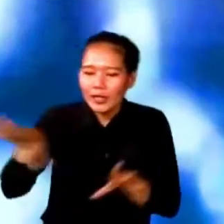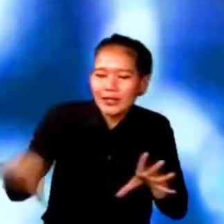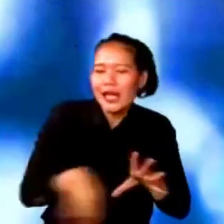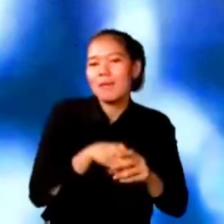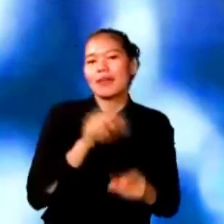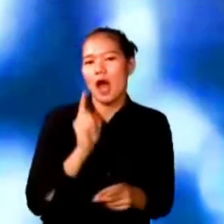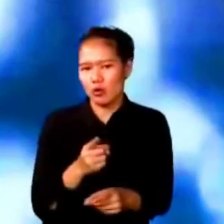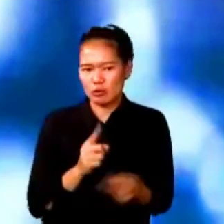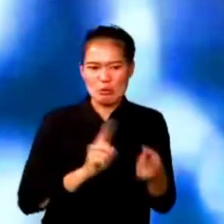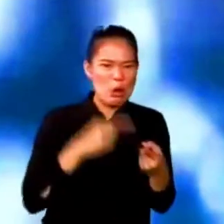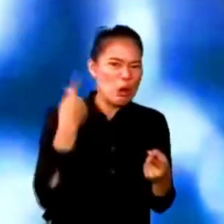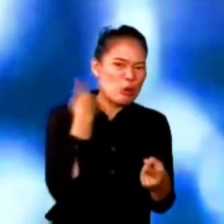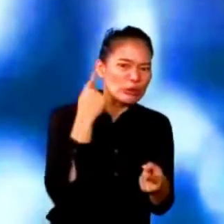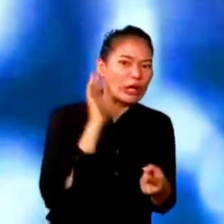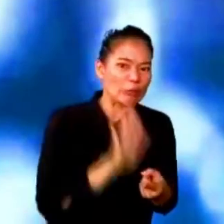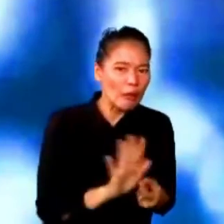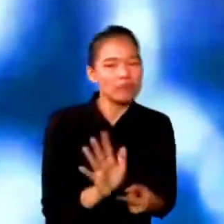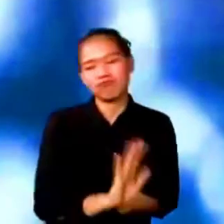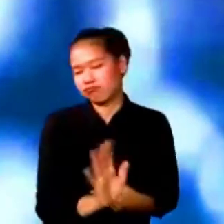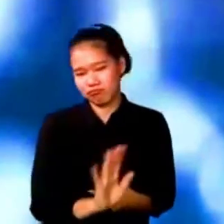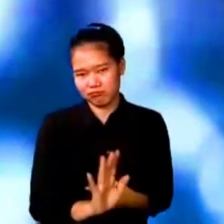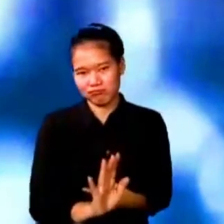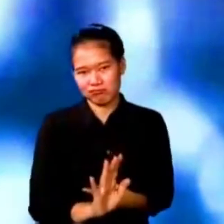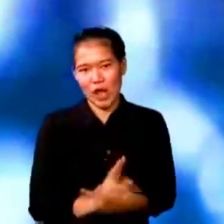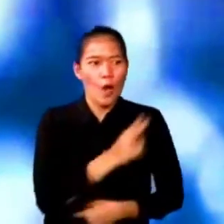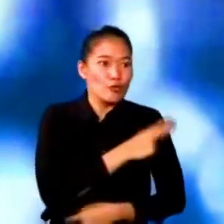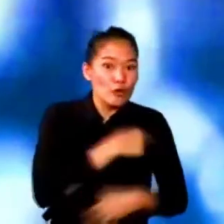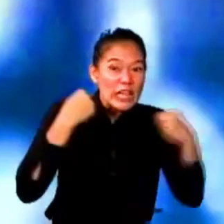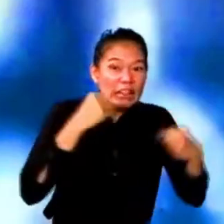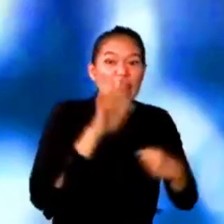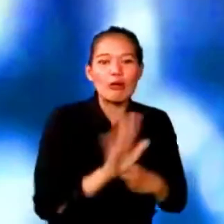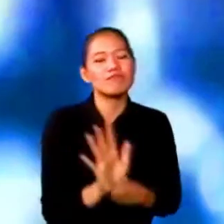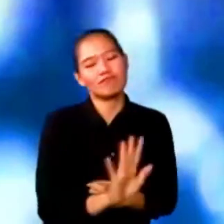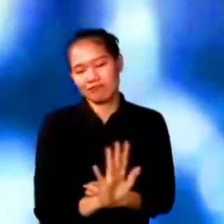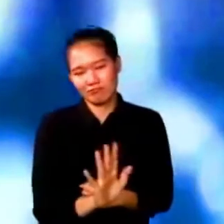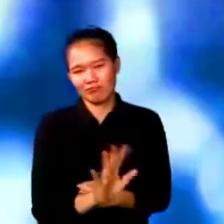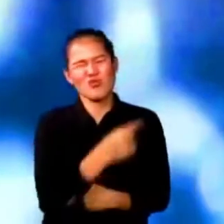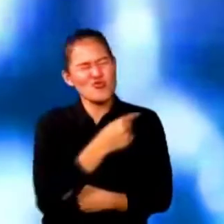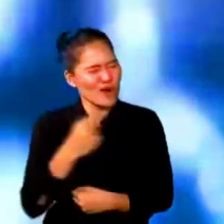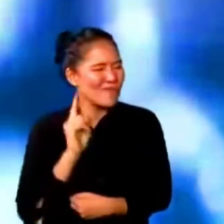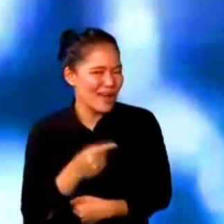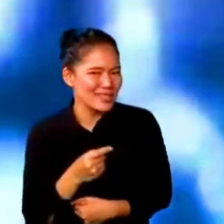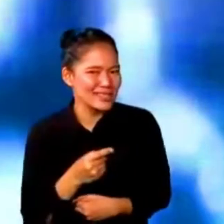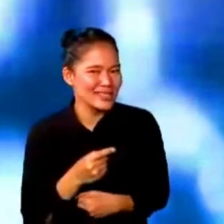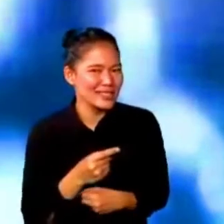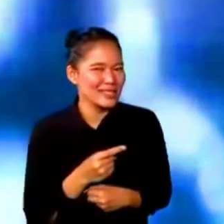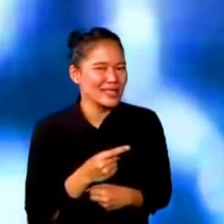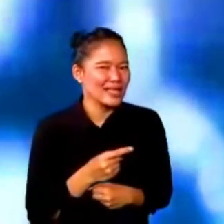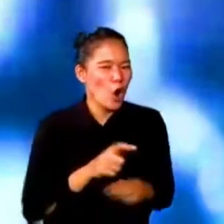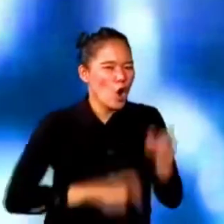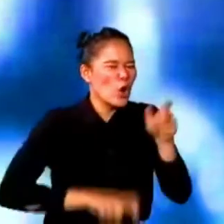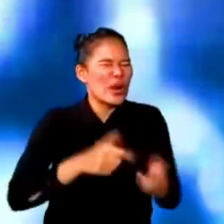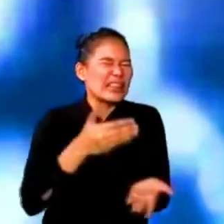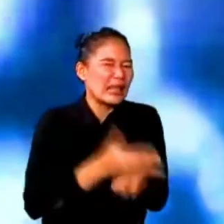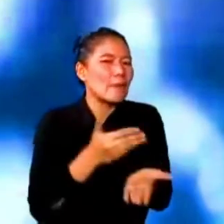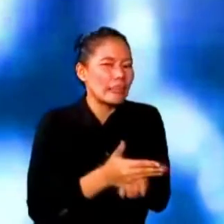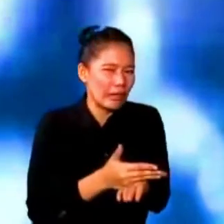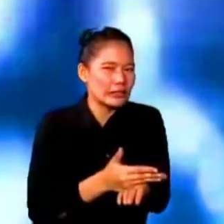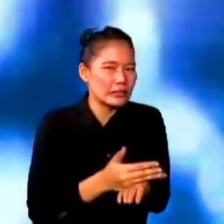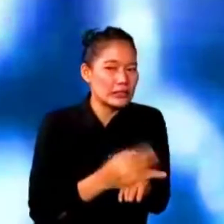hanya dari dokter atau nafsu nakes lah kita kan petugas kesehatan nggak cukup kita orangnya sedikit dan kita juga udah